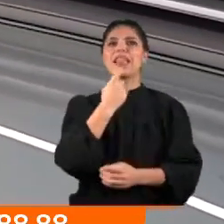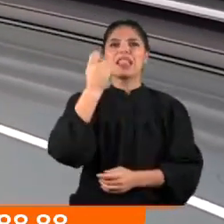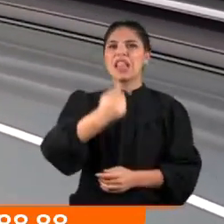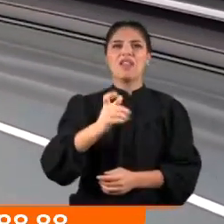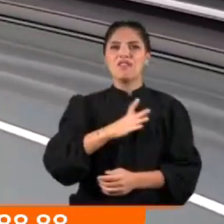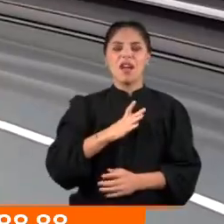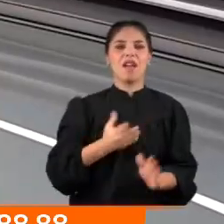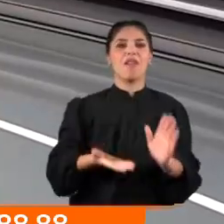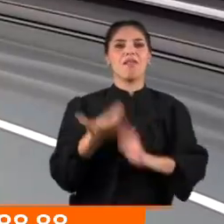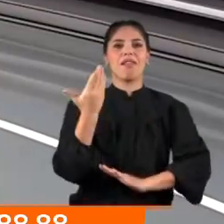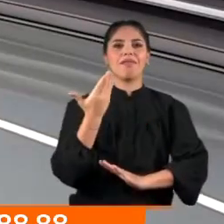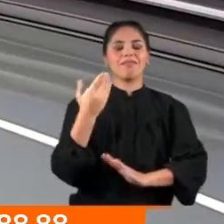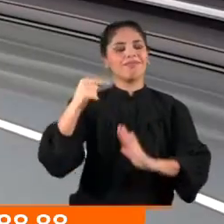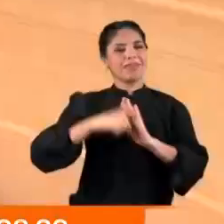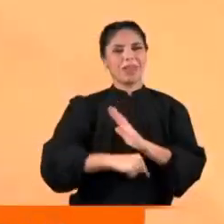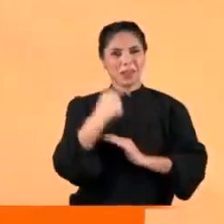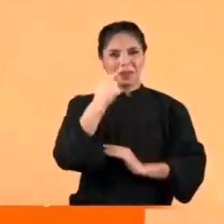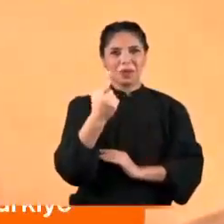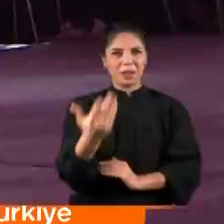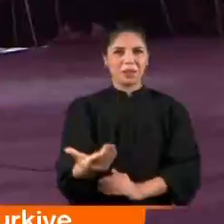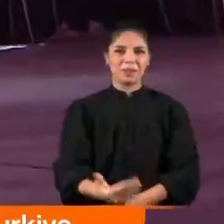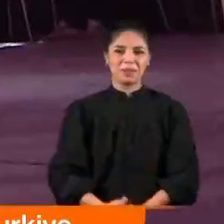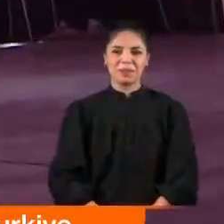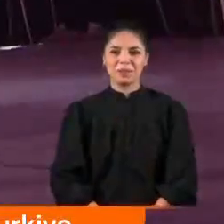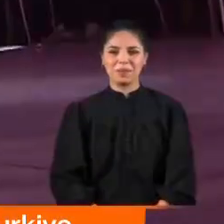İşte detaylar.